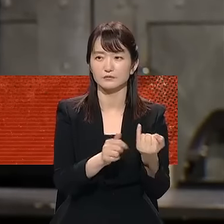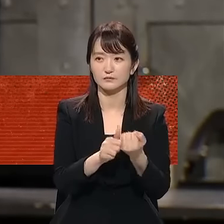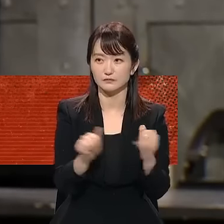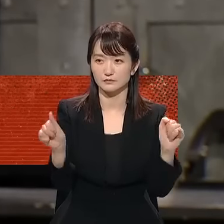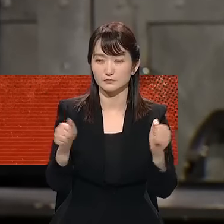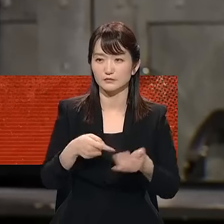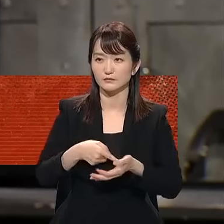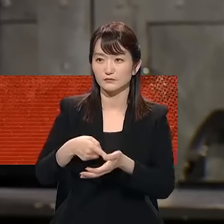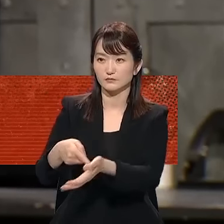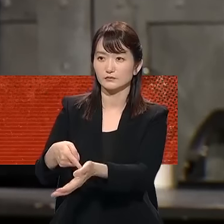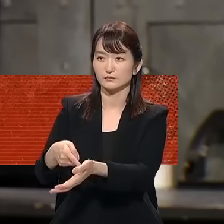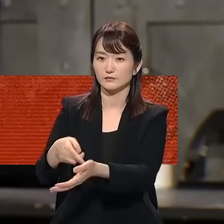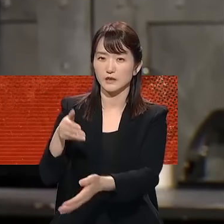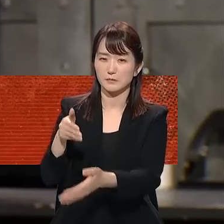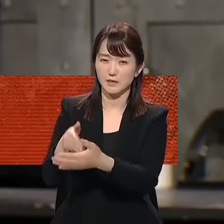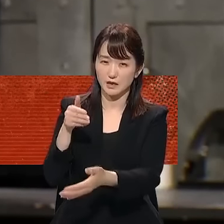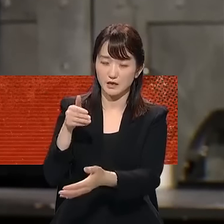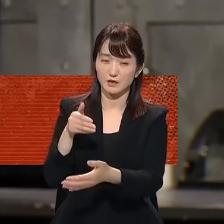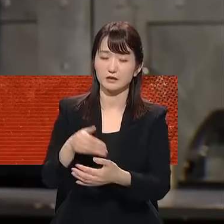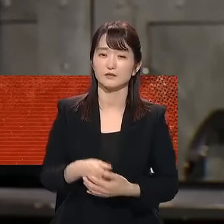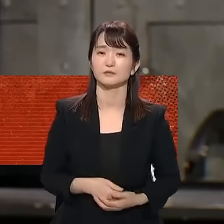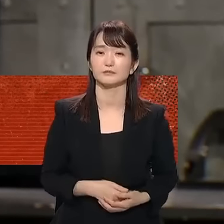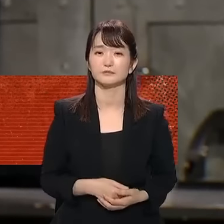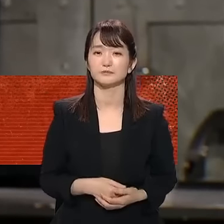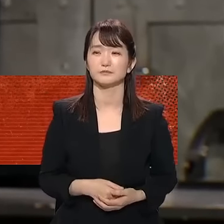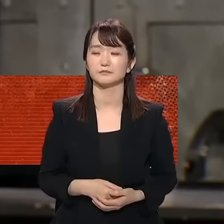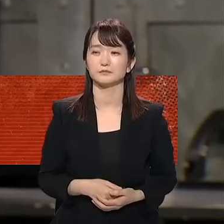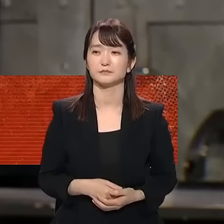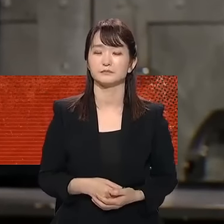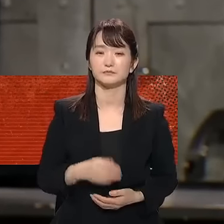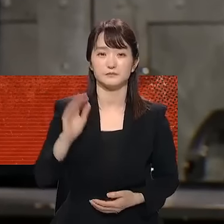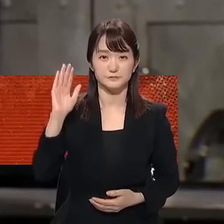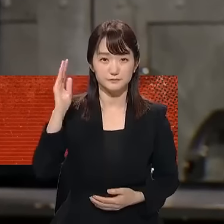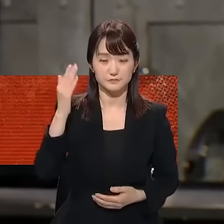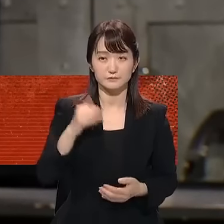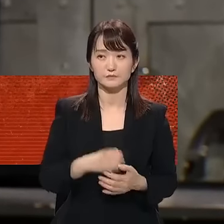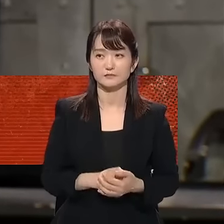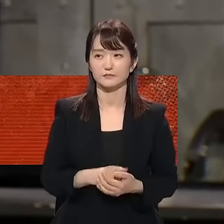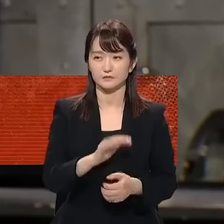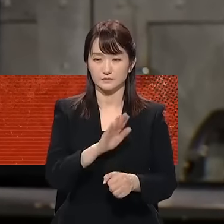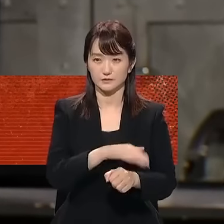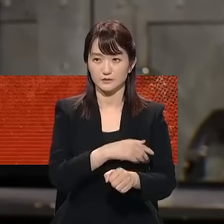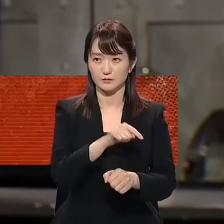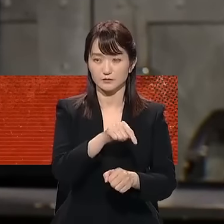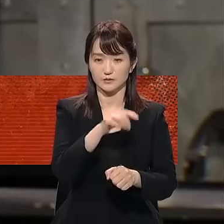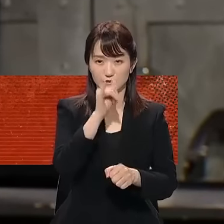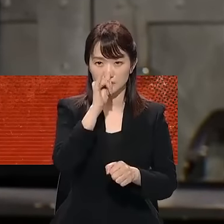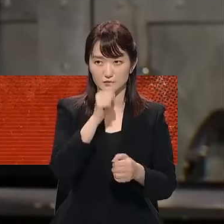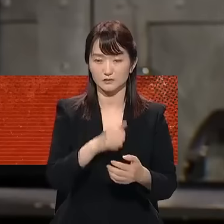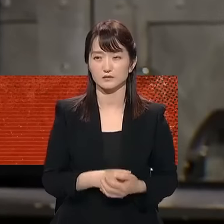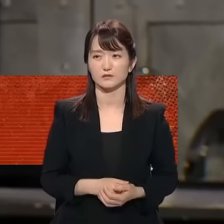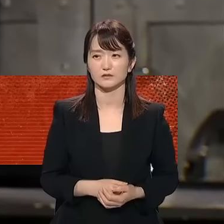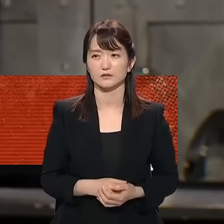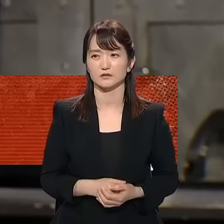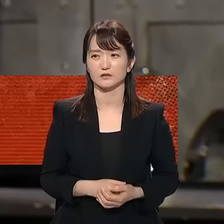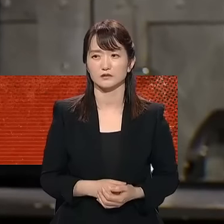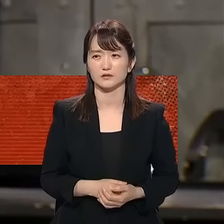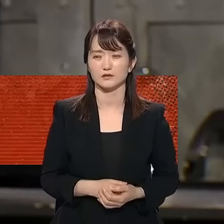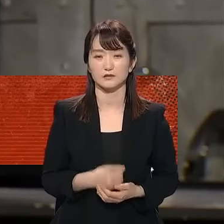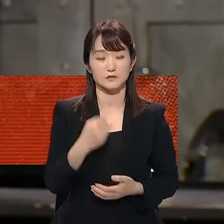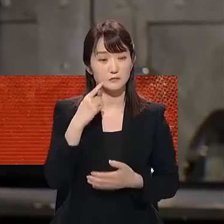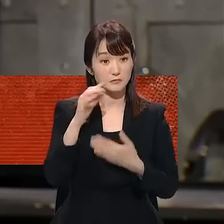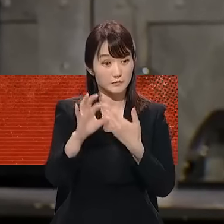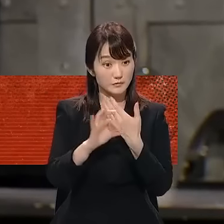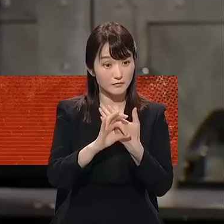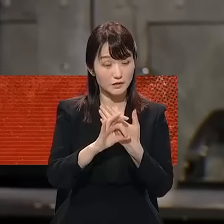청구했을 때는 받아들이기 어려울 것 같고 다만 최근에는 이제 유체 주긴 하지만 파탄성 많이 봅니다 만약에